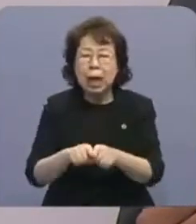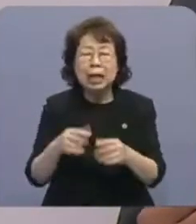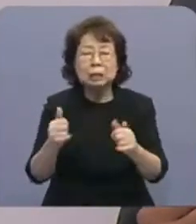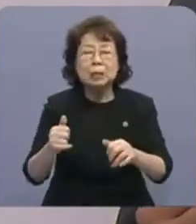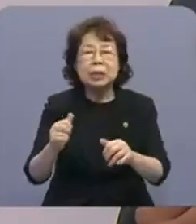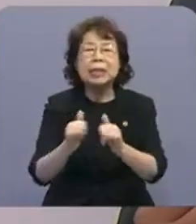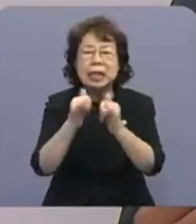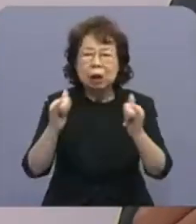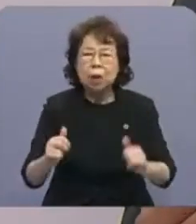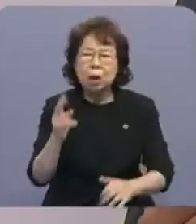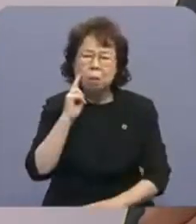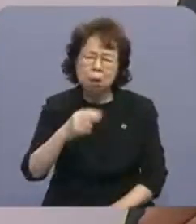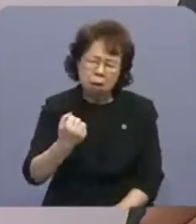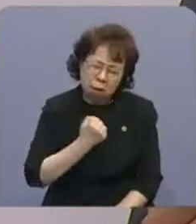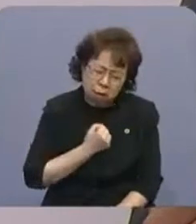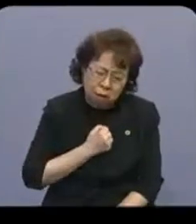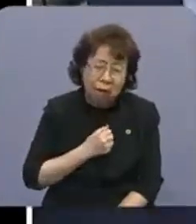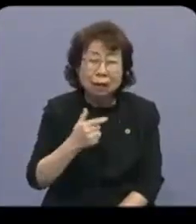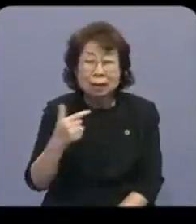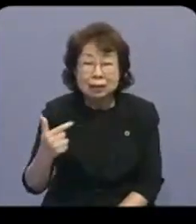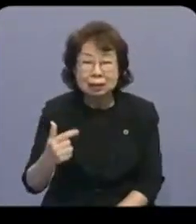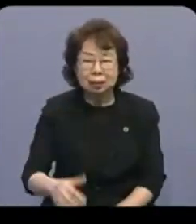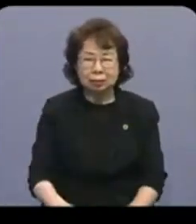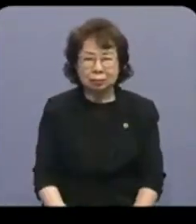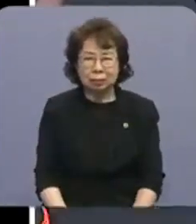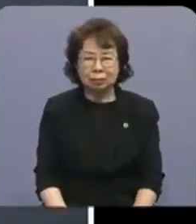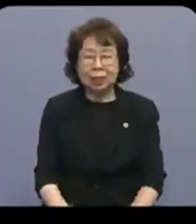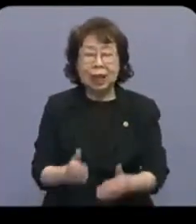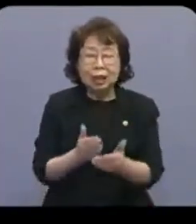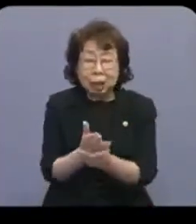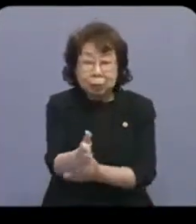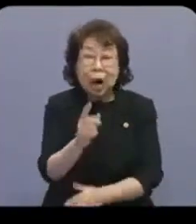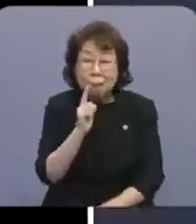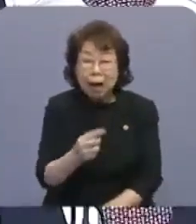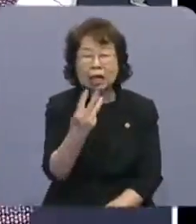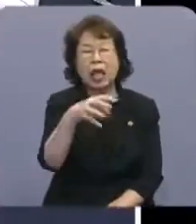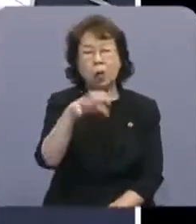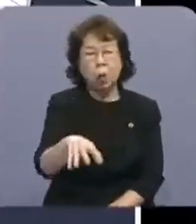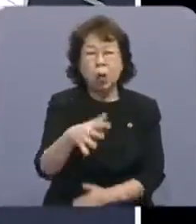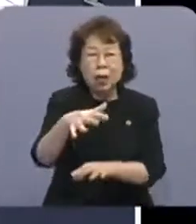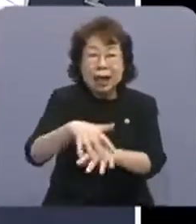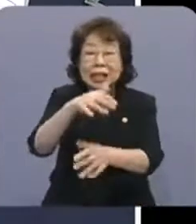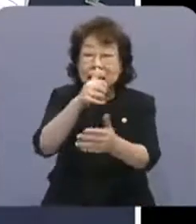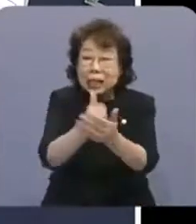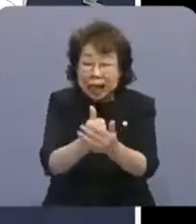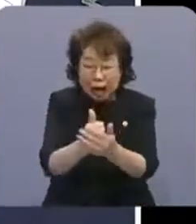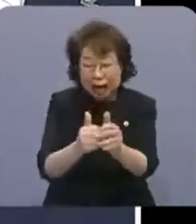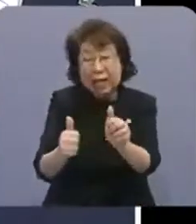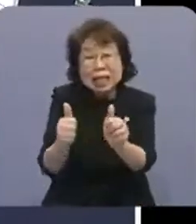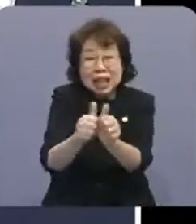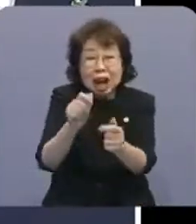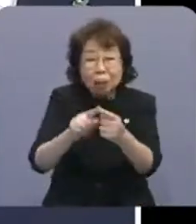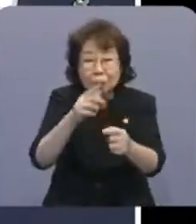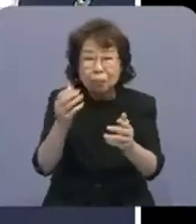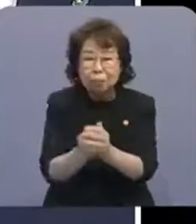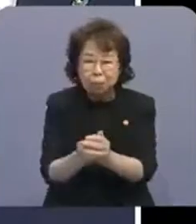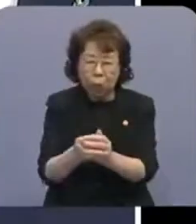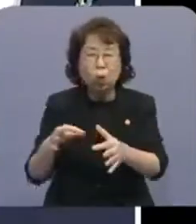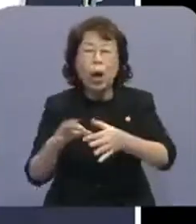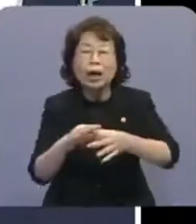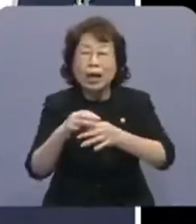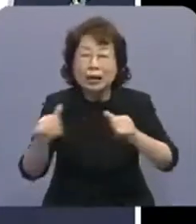시민사회는 통탄을 금할 길이 없다. 전문가들은 3개 시도 단체장과 장관급 이상 정부 최고위